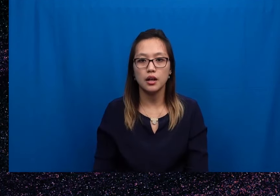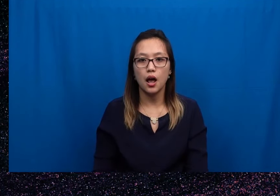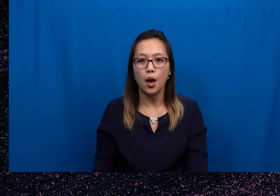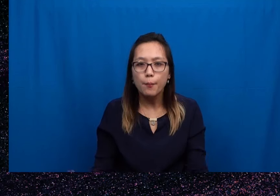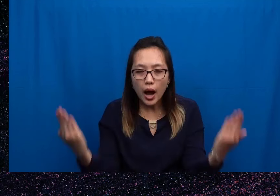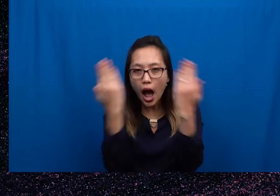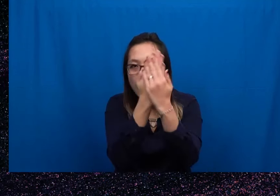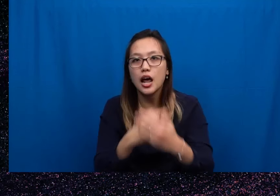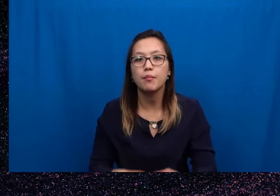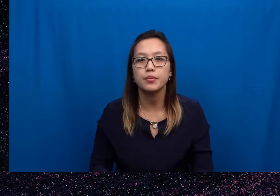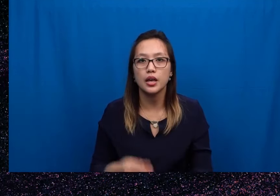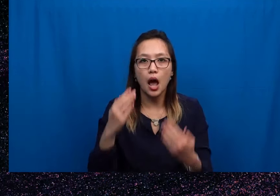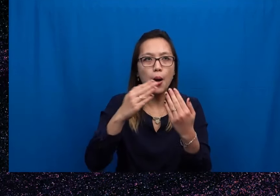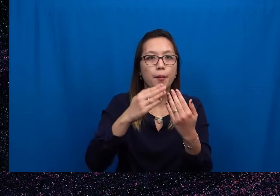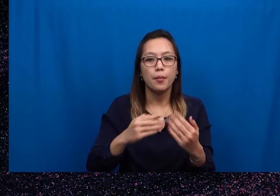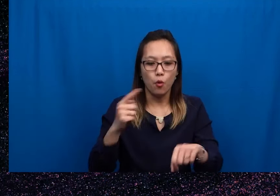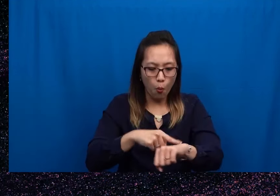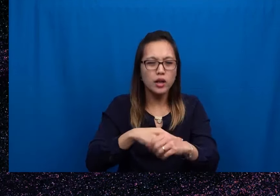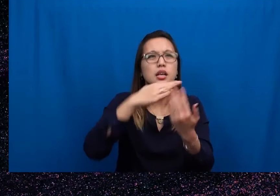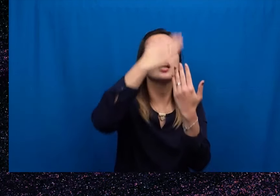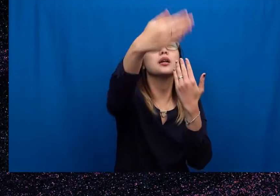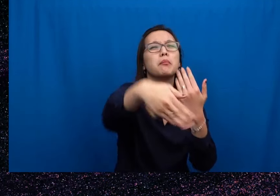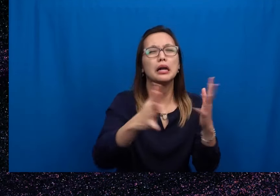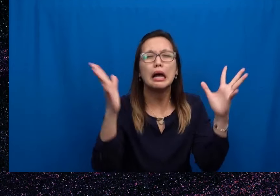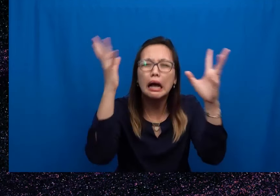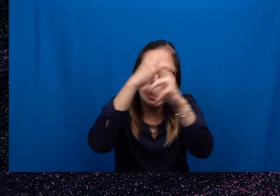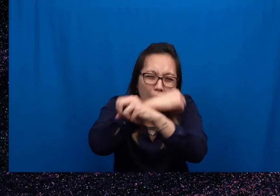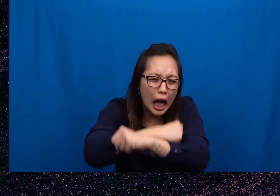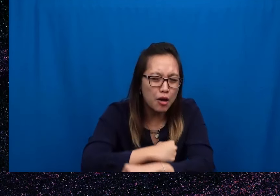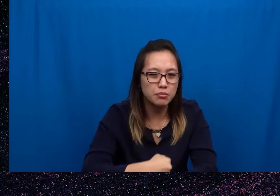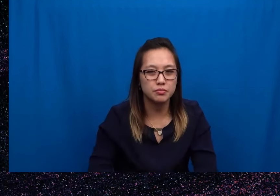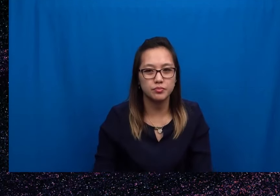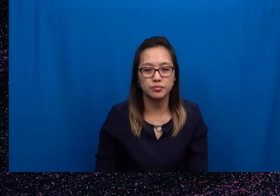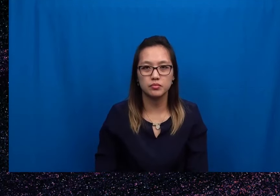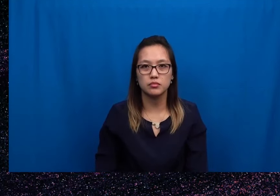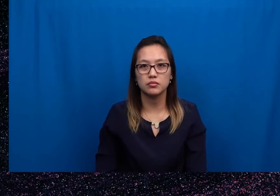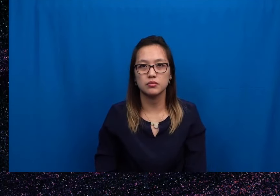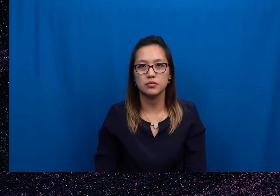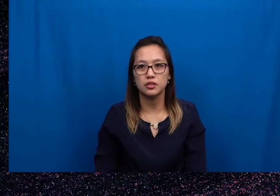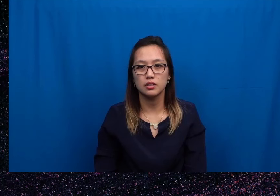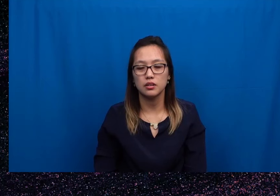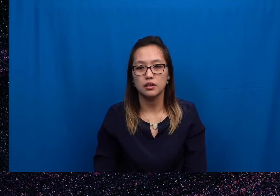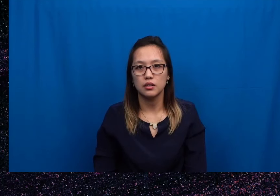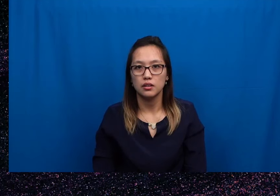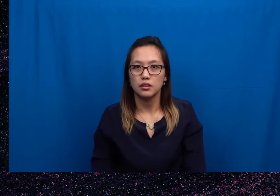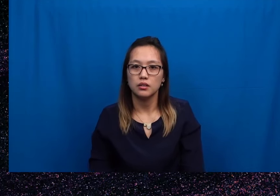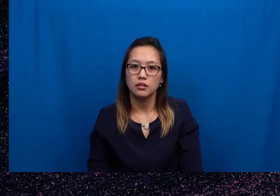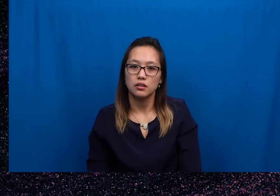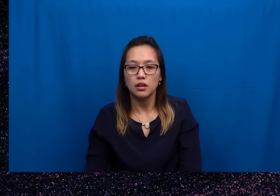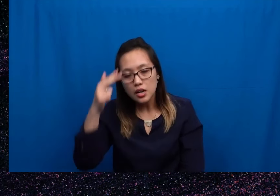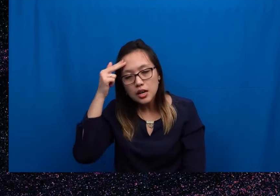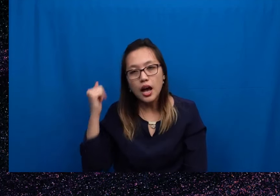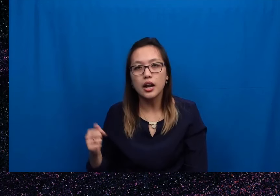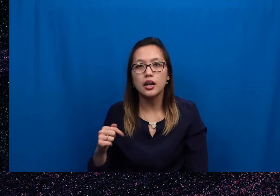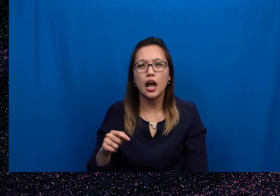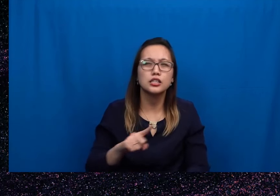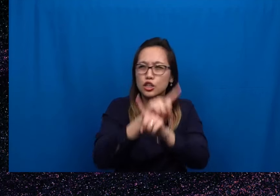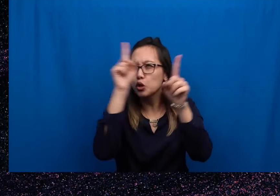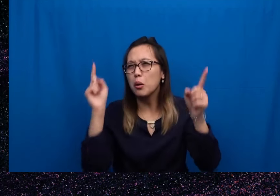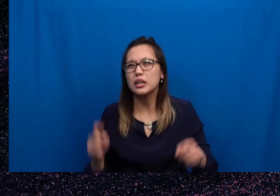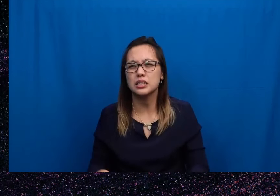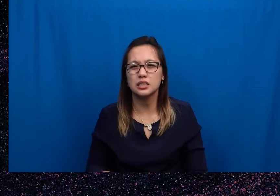menghadapi masa depan yang sepertinya gelap, oleh karena situasi yang terjadi di dalam